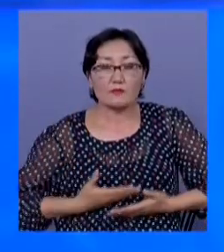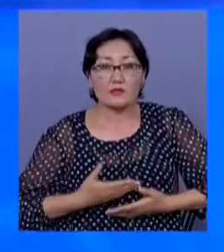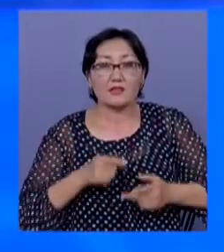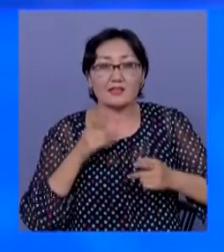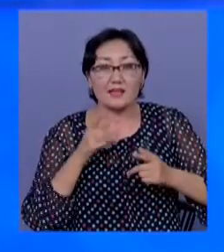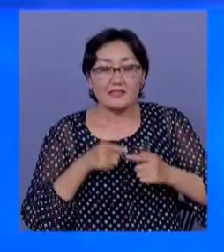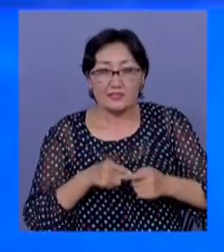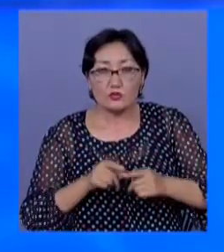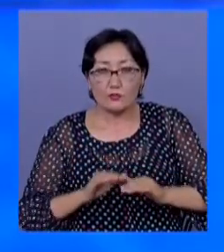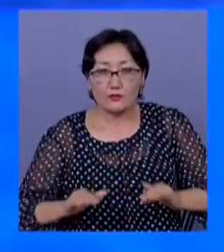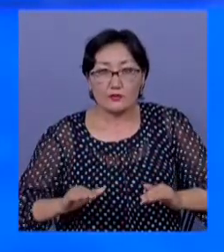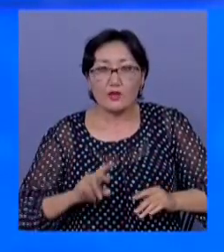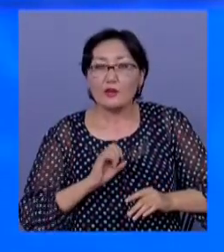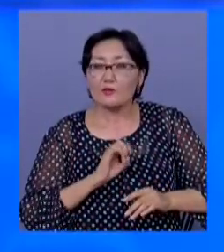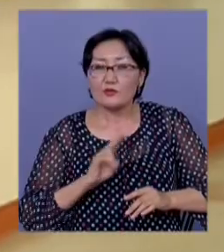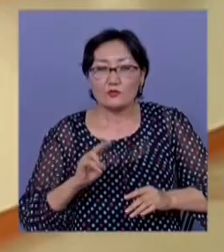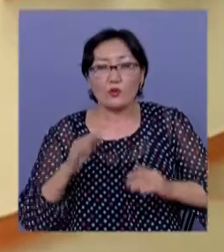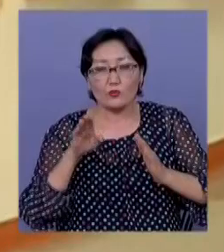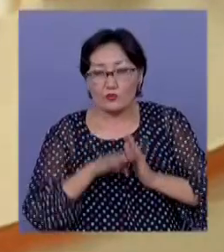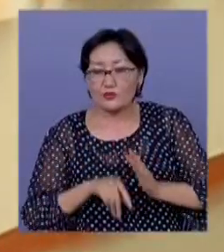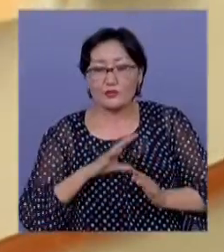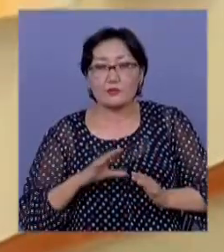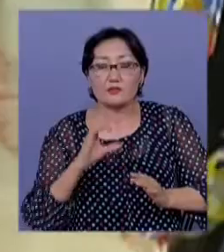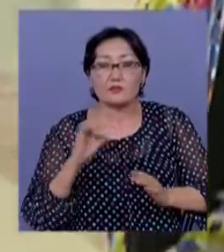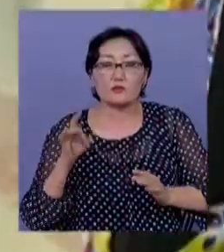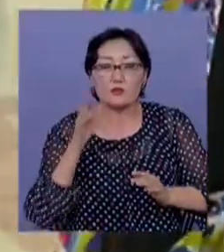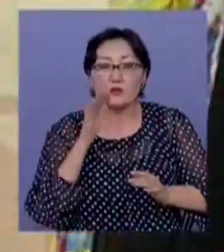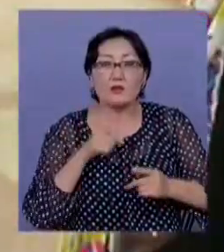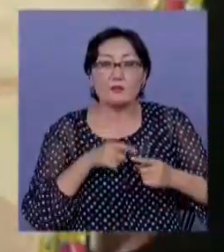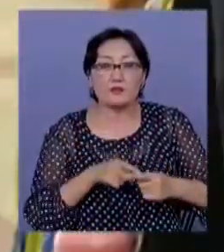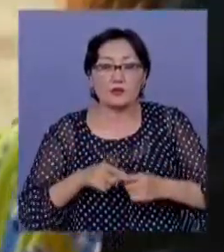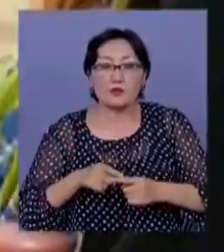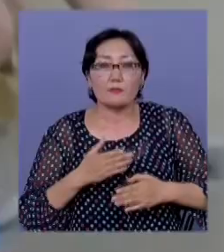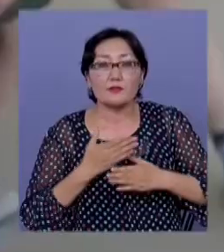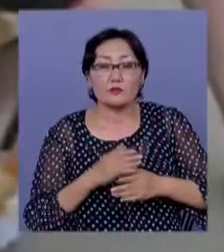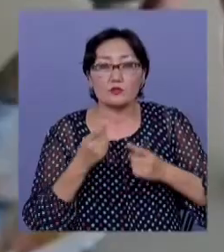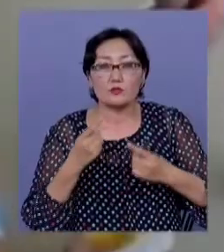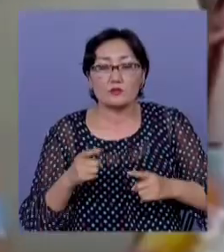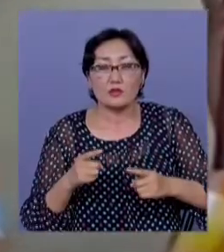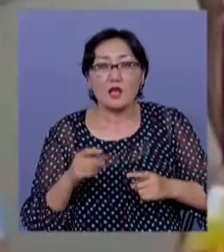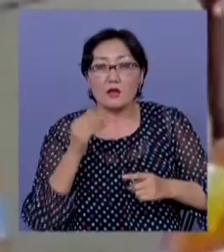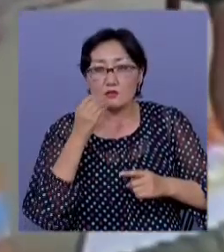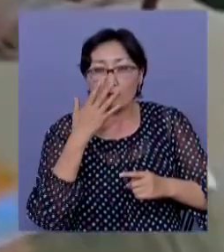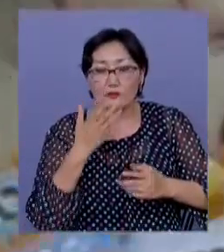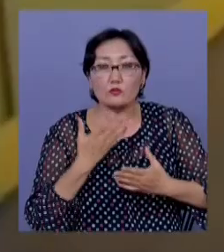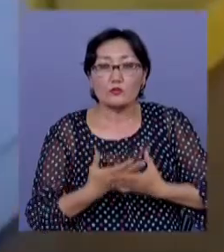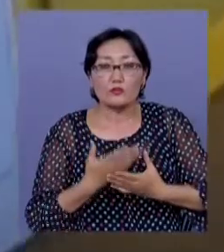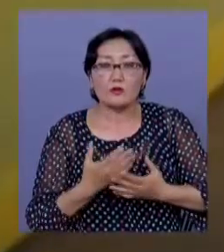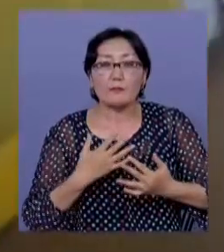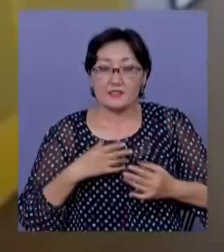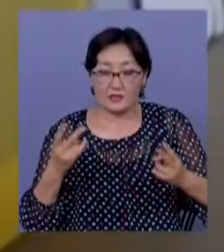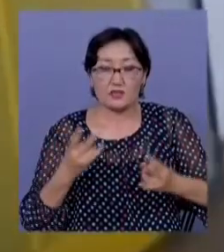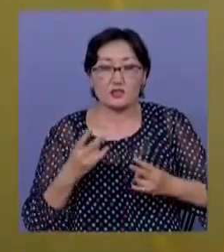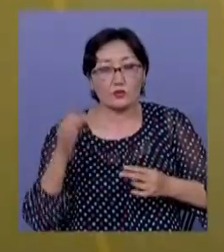жуған балалардан жаман болып кеткен бала жоқ қой. Кеңестік кезеңдегі еден жуудың тәсілі бір басқа, ал жапондықтардың үлгісі бізге қажет ақ